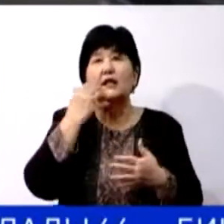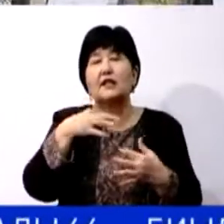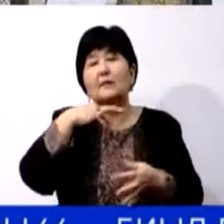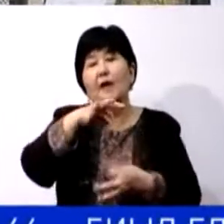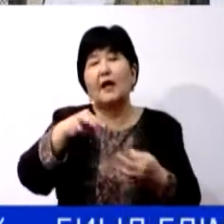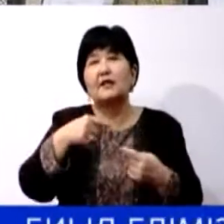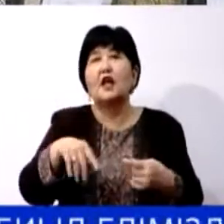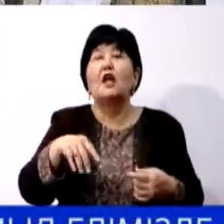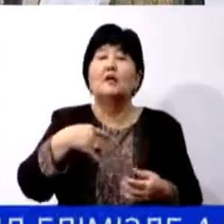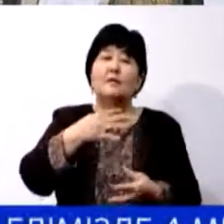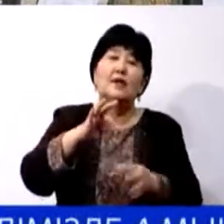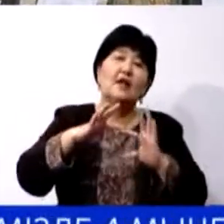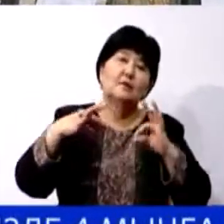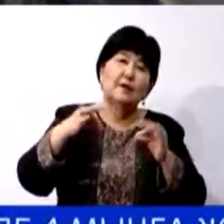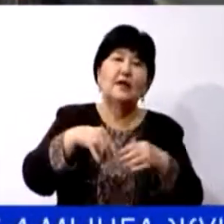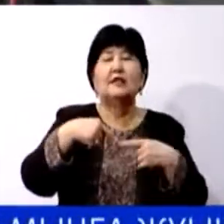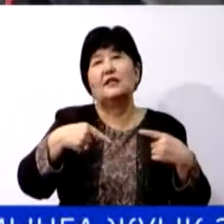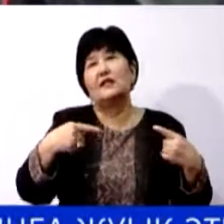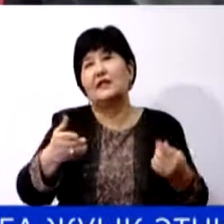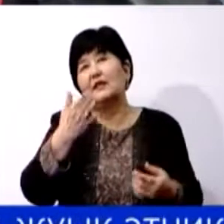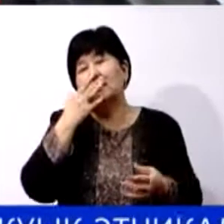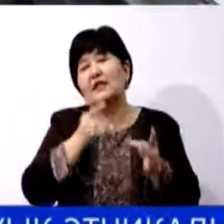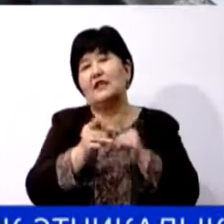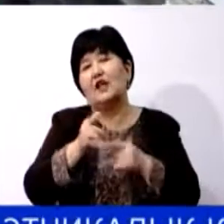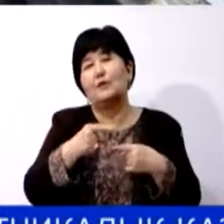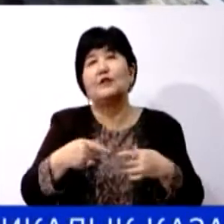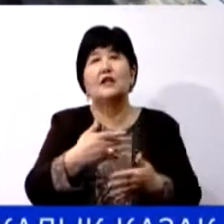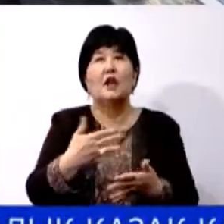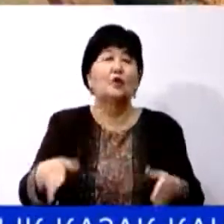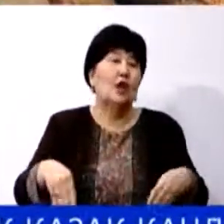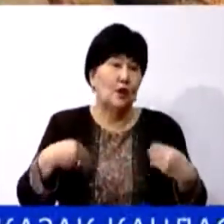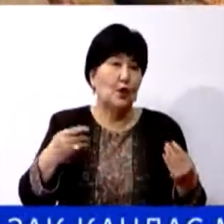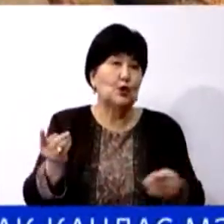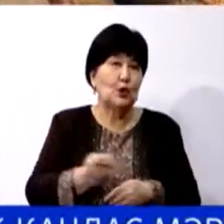шырыны, бәліш, шұжық, тіпті түрлі түсті иіс сабын сынды тауарлар ұсынылды.